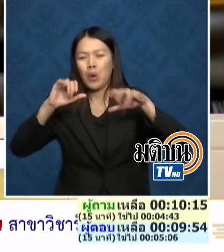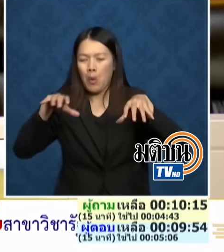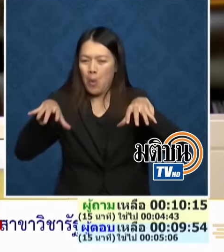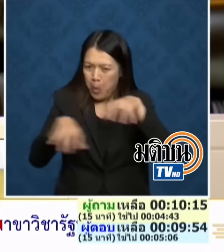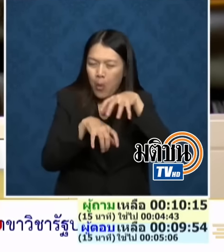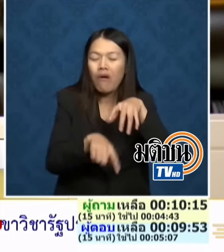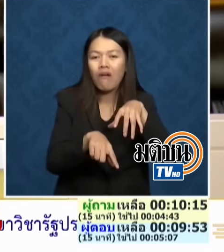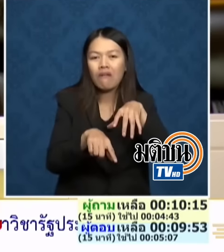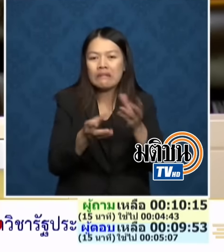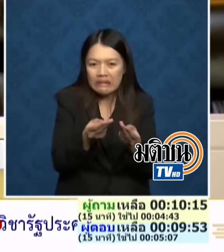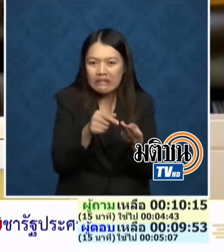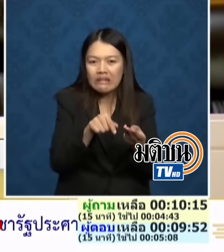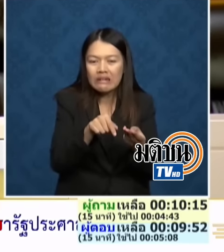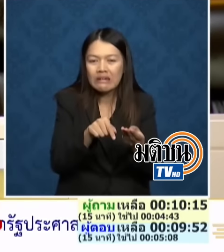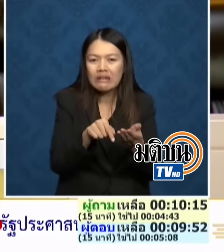ทดนเทือนอยู่เลย